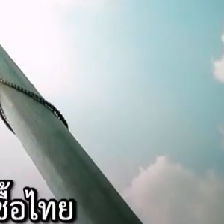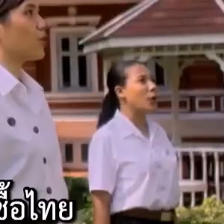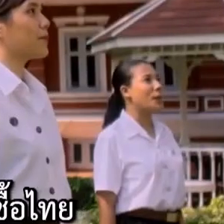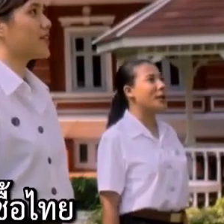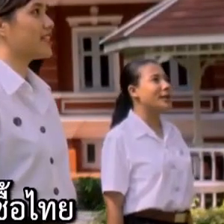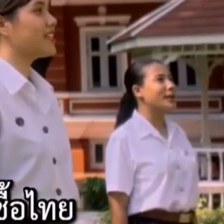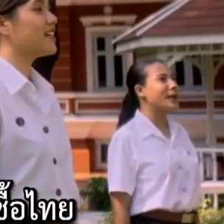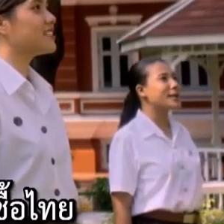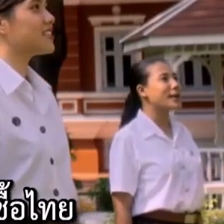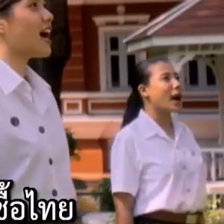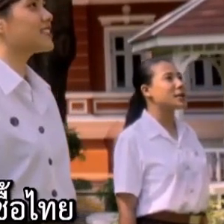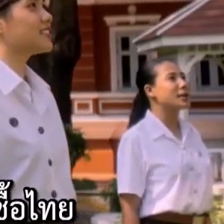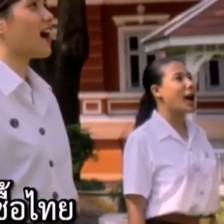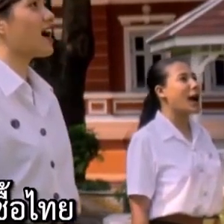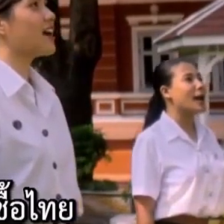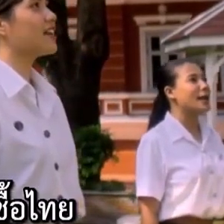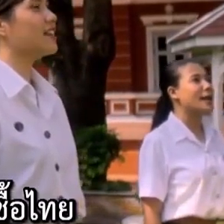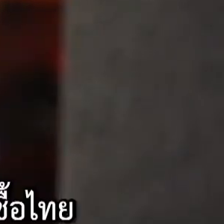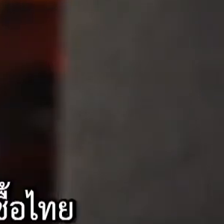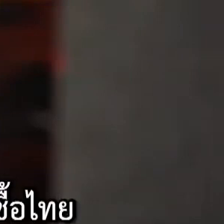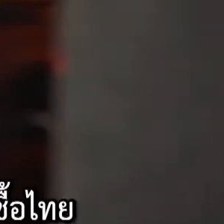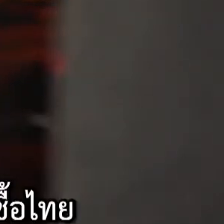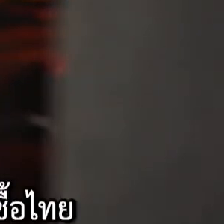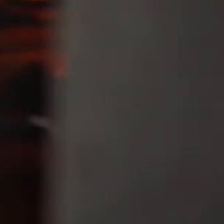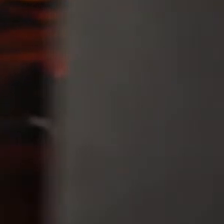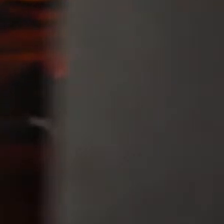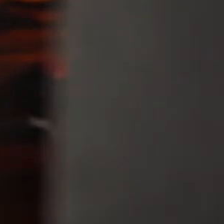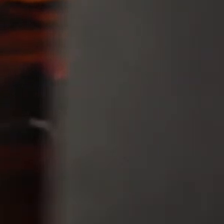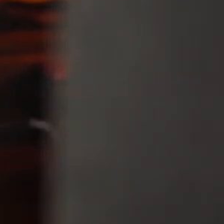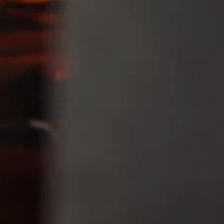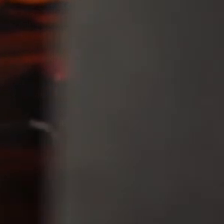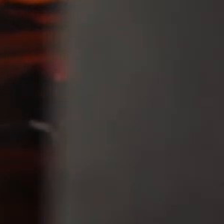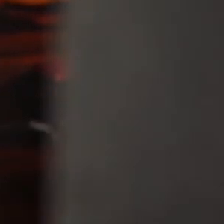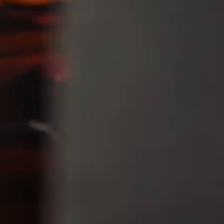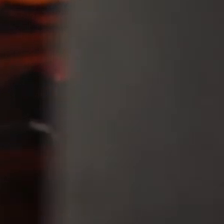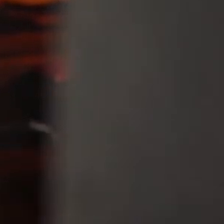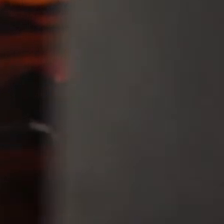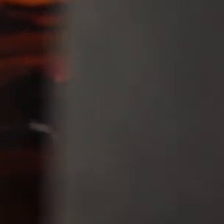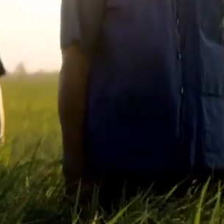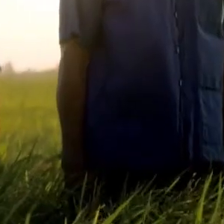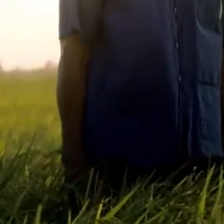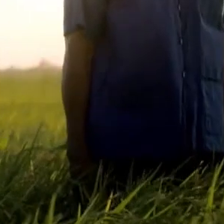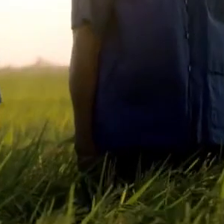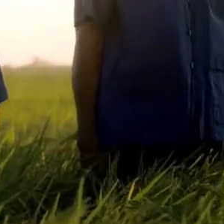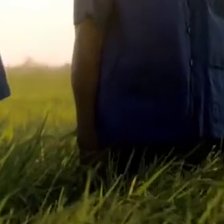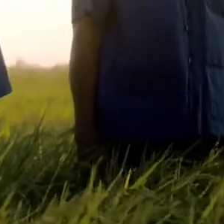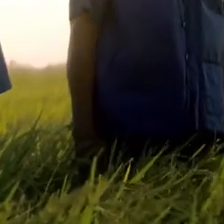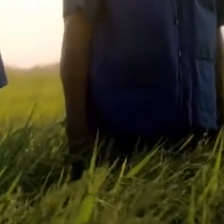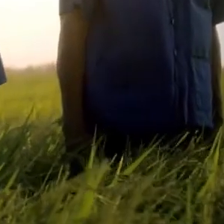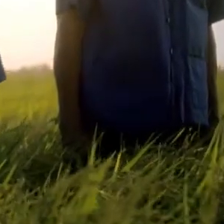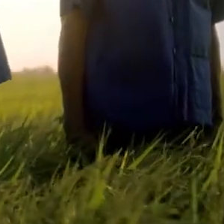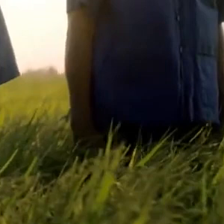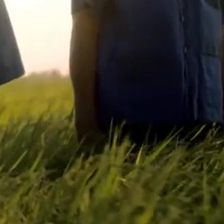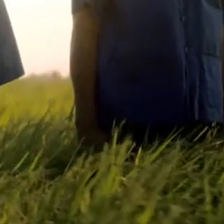ไทยรวมและเนือชาติเไทยเป็นประชารัฐพระทัยของ